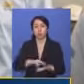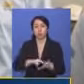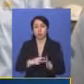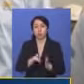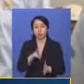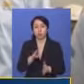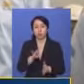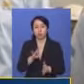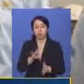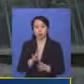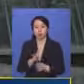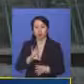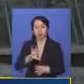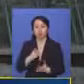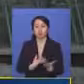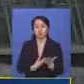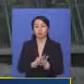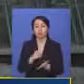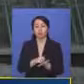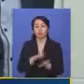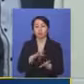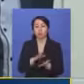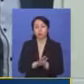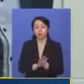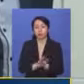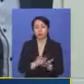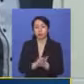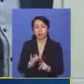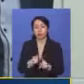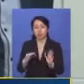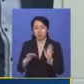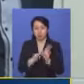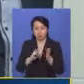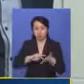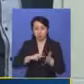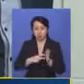Отан» проиндексирует социальные выплаты с учетом инфляции. На эти цели